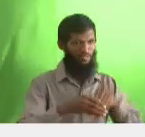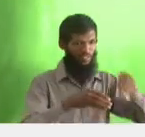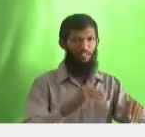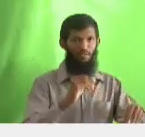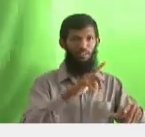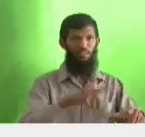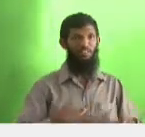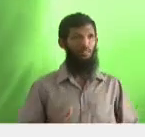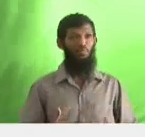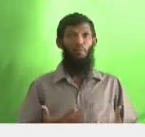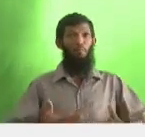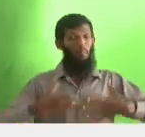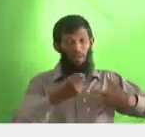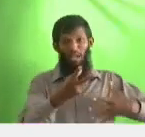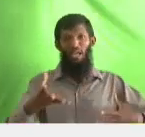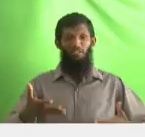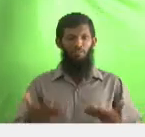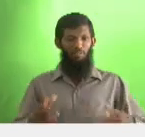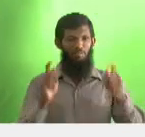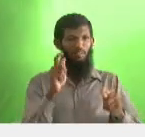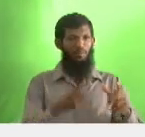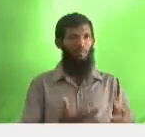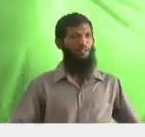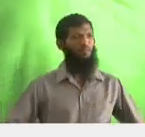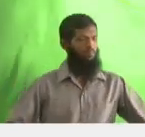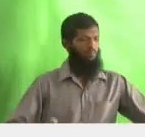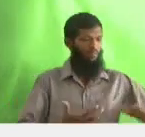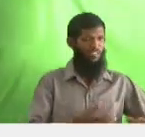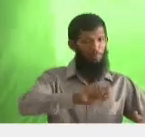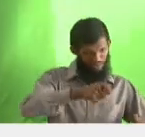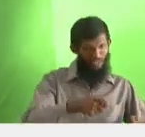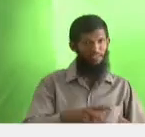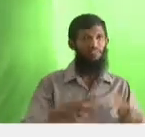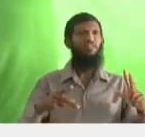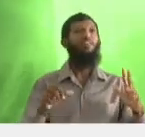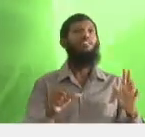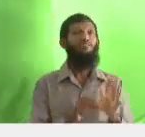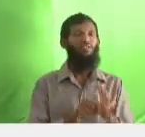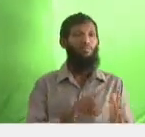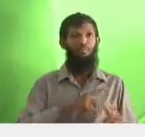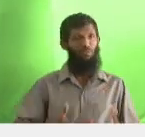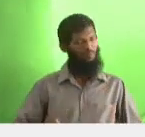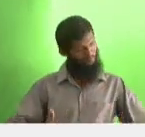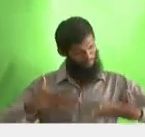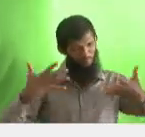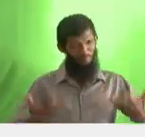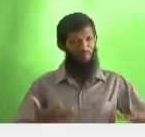that he owned. Imagine how much wealth he had, and yet he came across later on and he